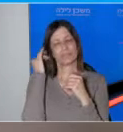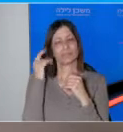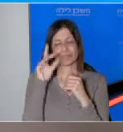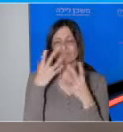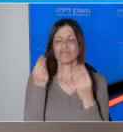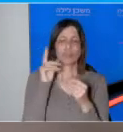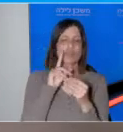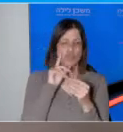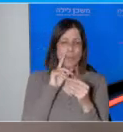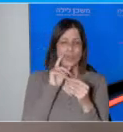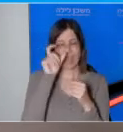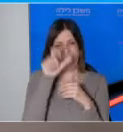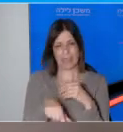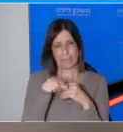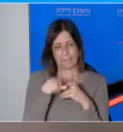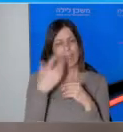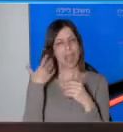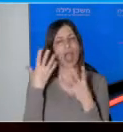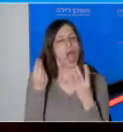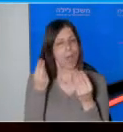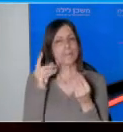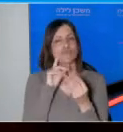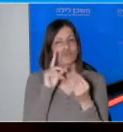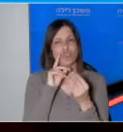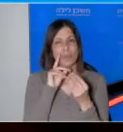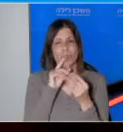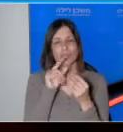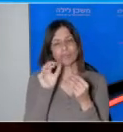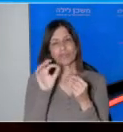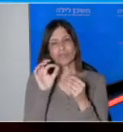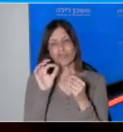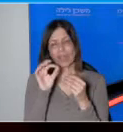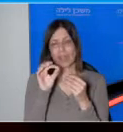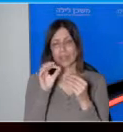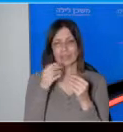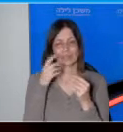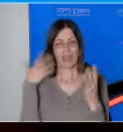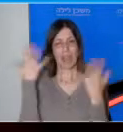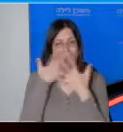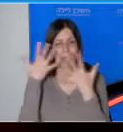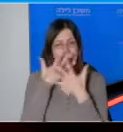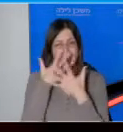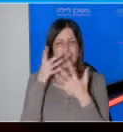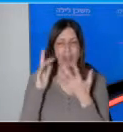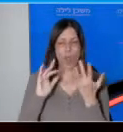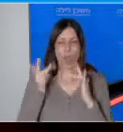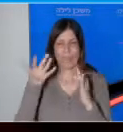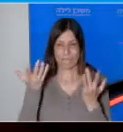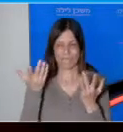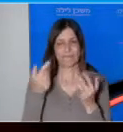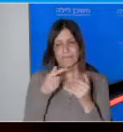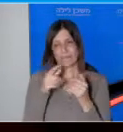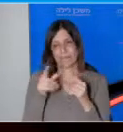כן. אוקיי. הרבה מאוד שמות מתוך הקטע של מידור, לבלבל את האויב מה שנקרא.